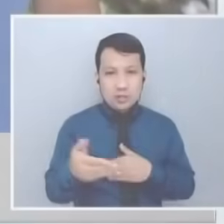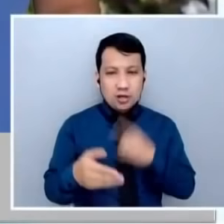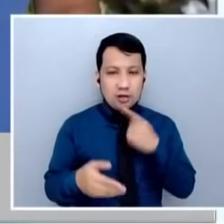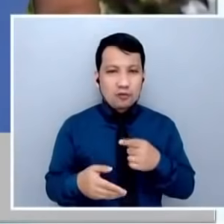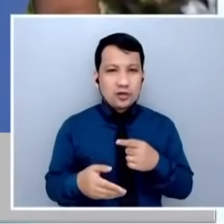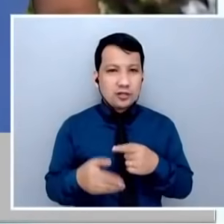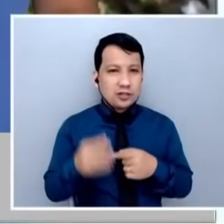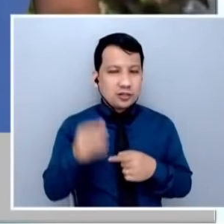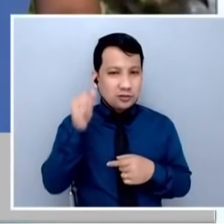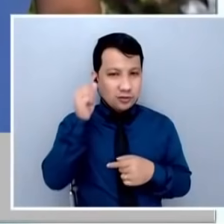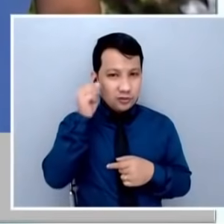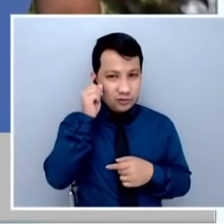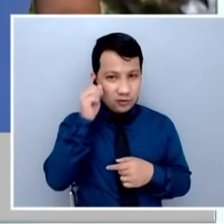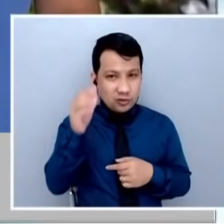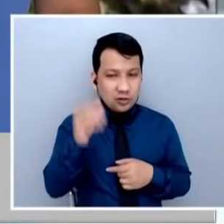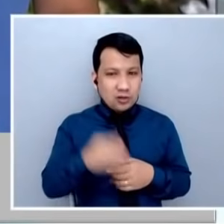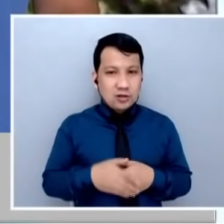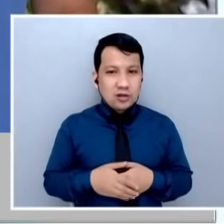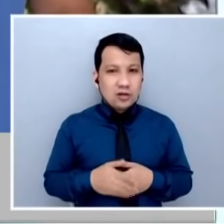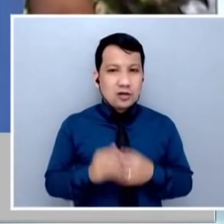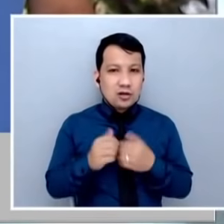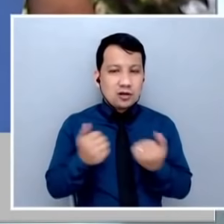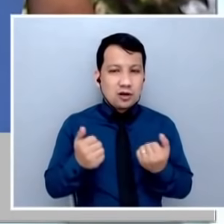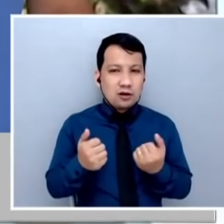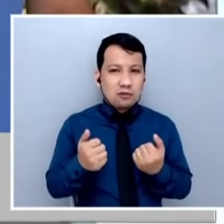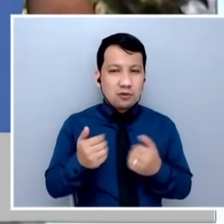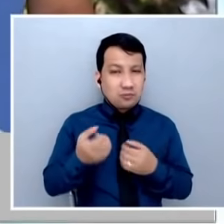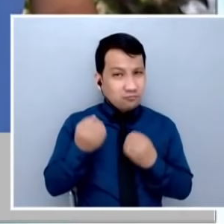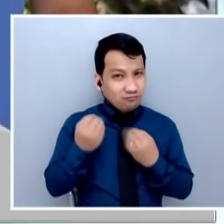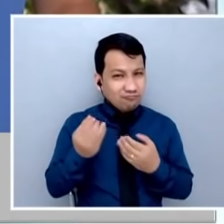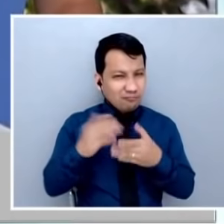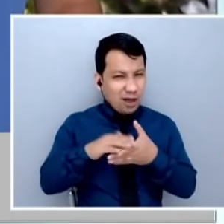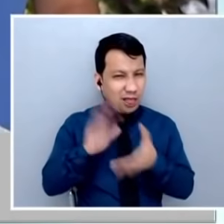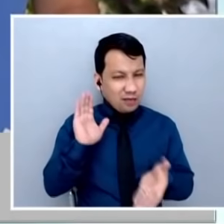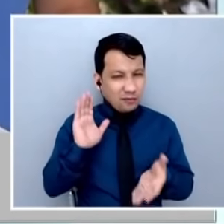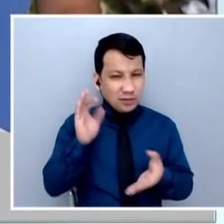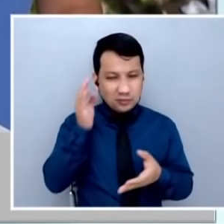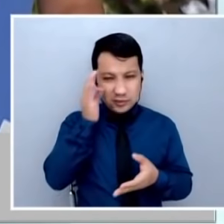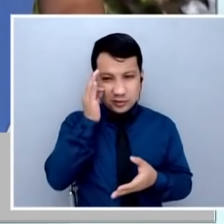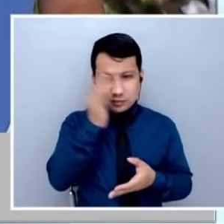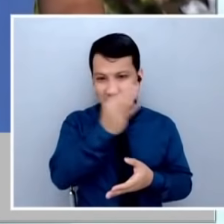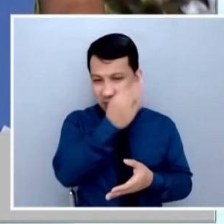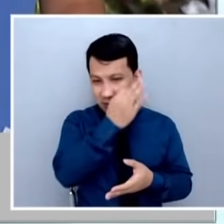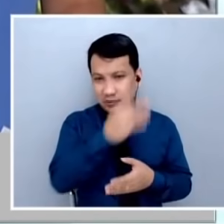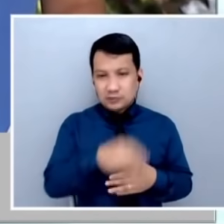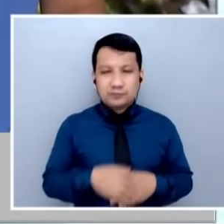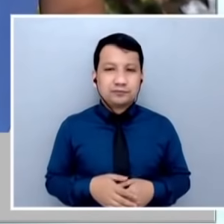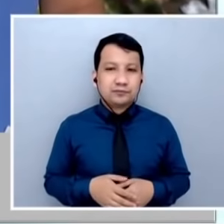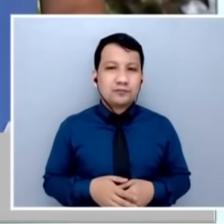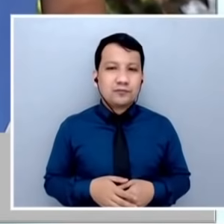Winnie Cordero. Tita Winnie, mataas ba ang presyo ng bulaklak dyan?